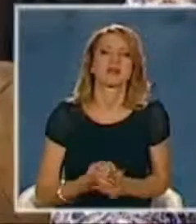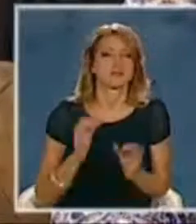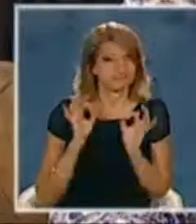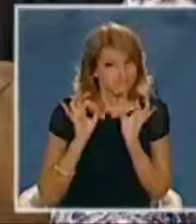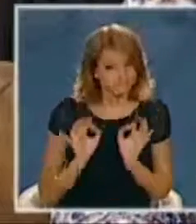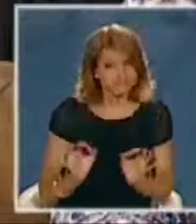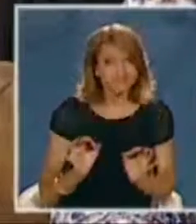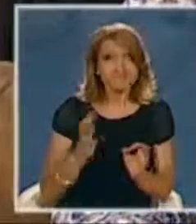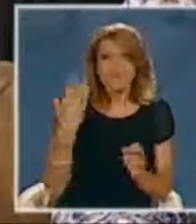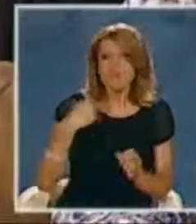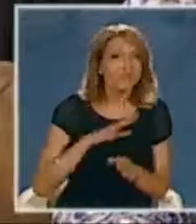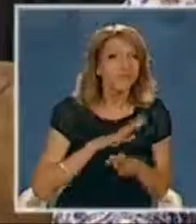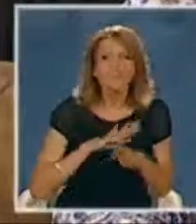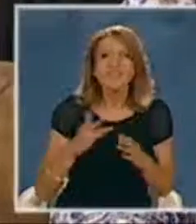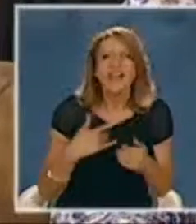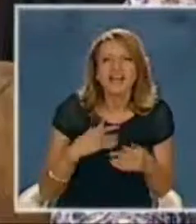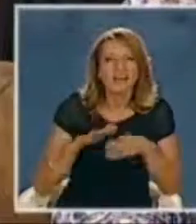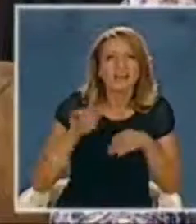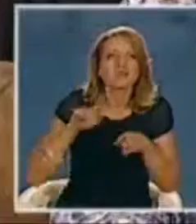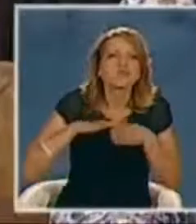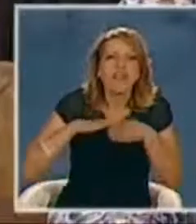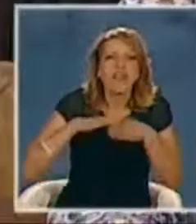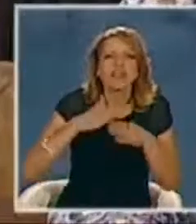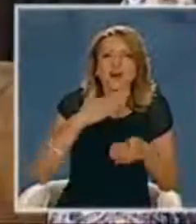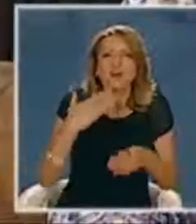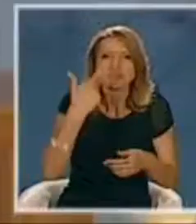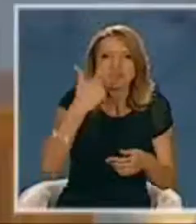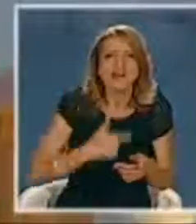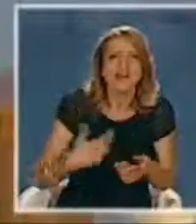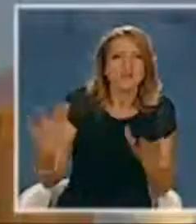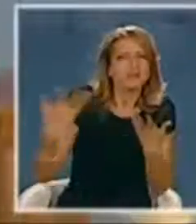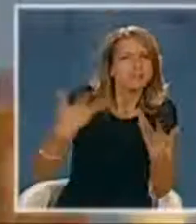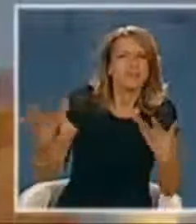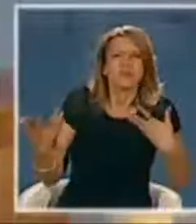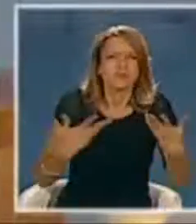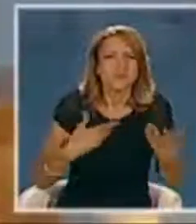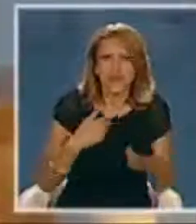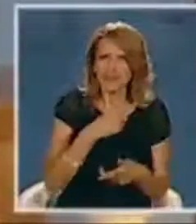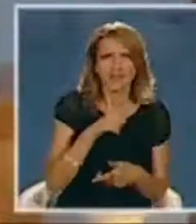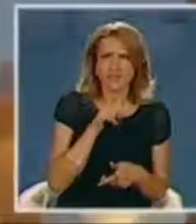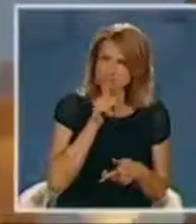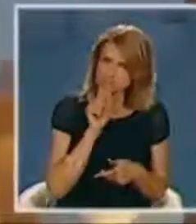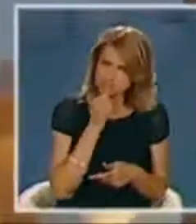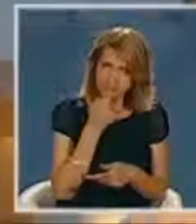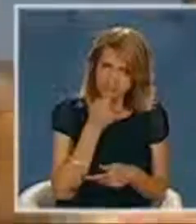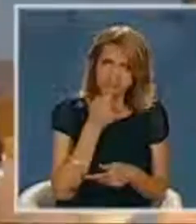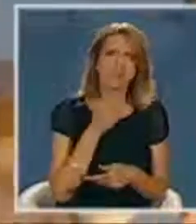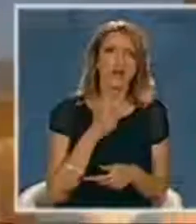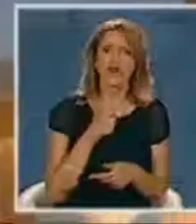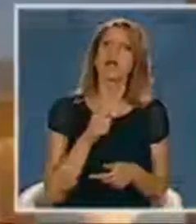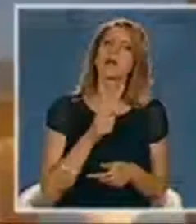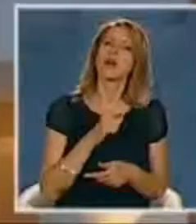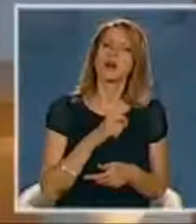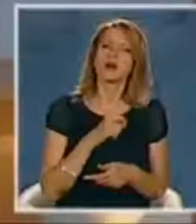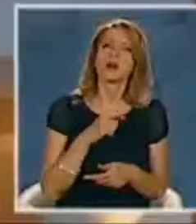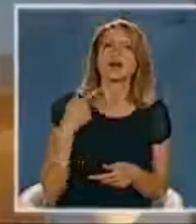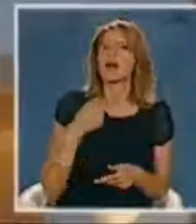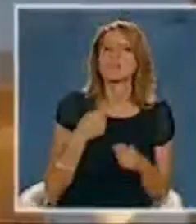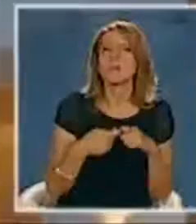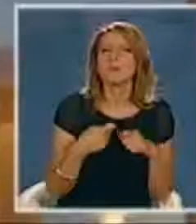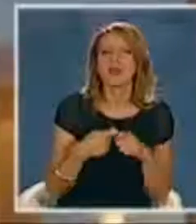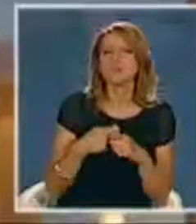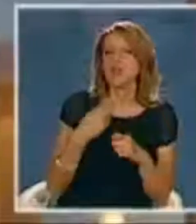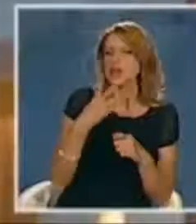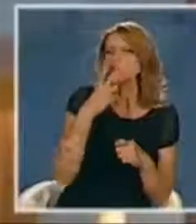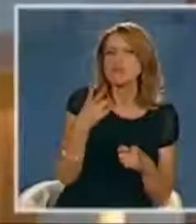така, винаги съм бил черната овца в класа. Защо? Ами... В смисъл, ти проявявал ли си, премълчавал ли си? Не, никога не съм премълчавал. Ти виждаш нещо и отиваш и казваш